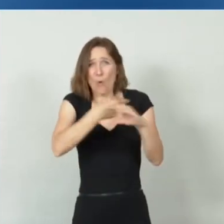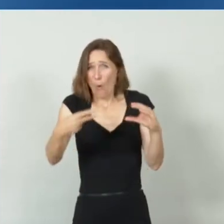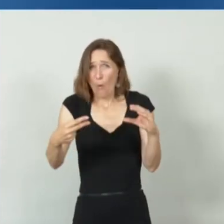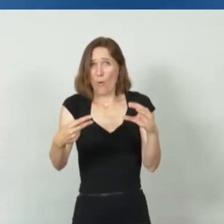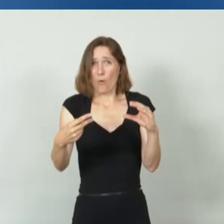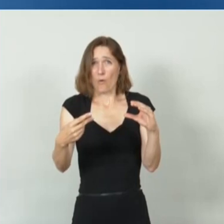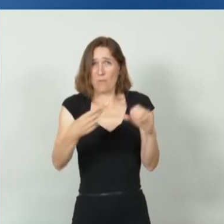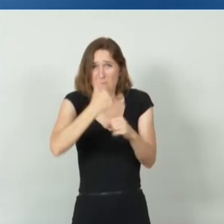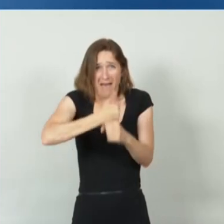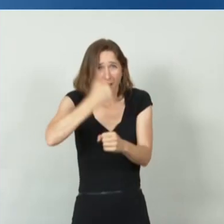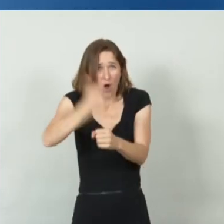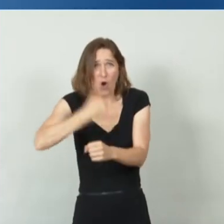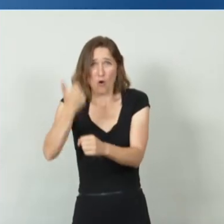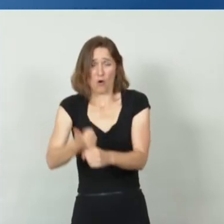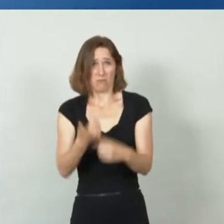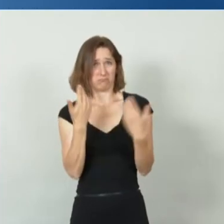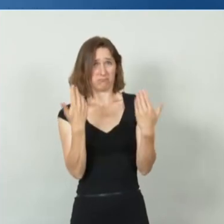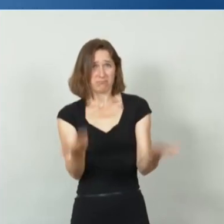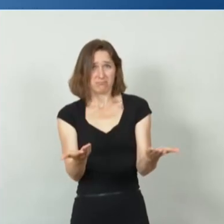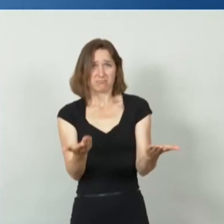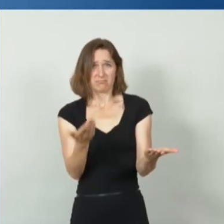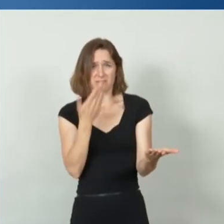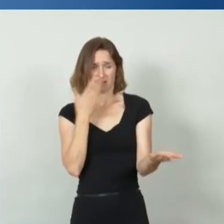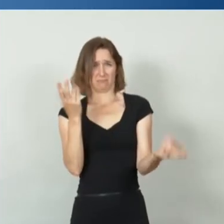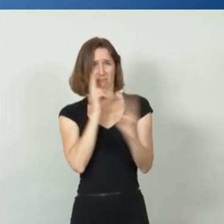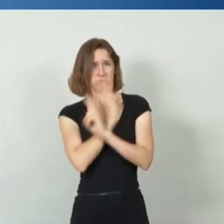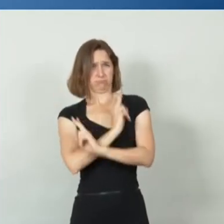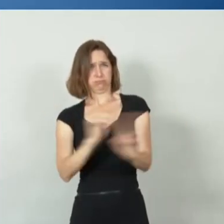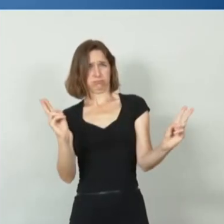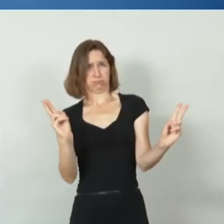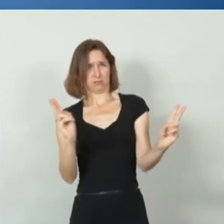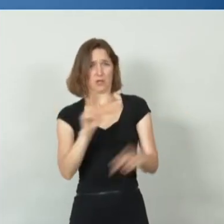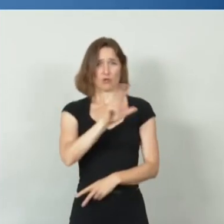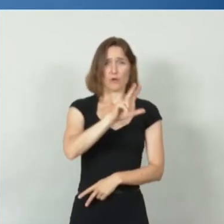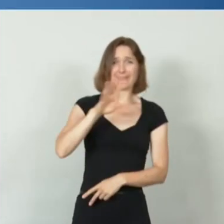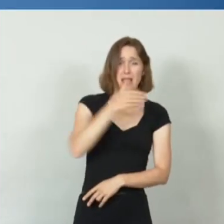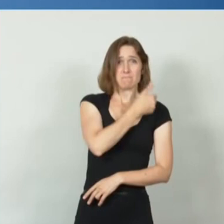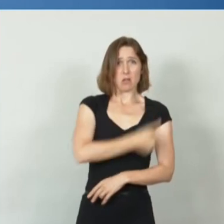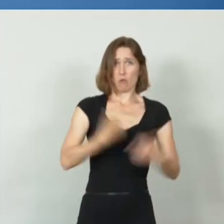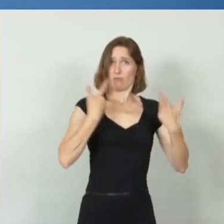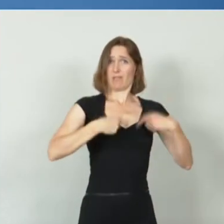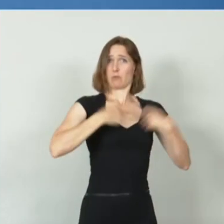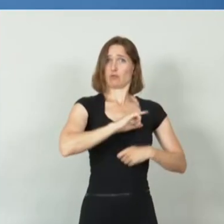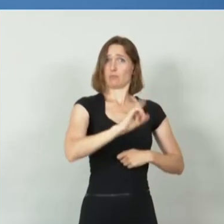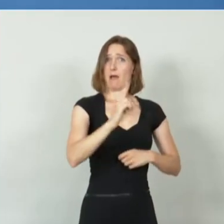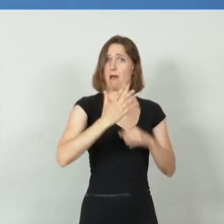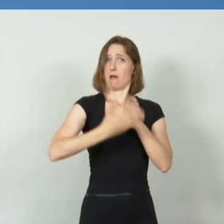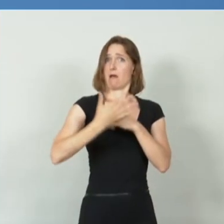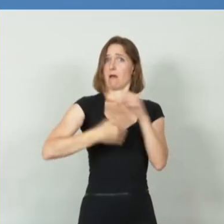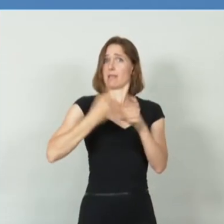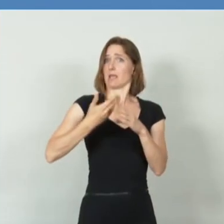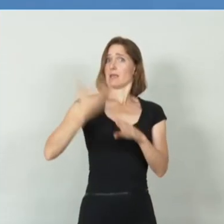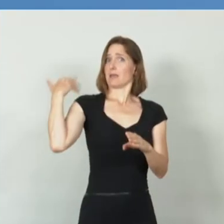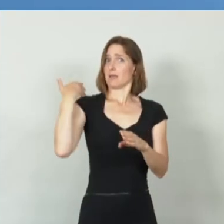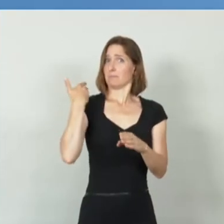par an c'est quand même absurde 34 millions que vous ne dépensez pas en 2022 et pourtant vous demandez 44